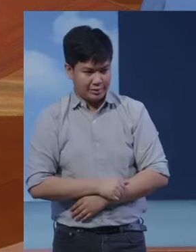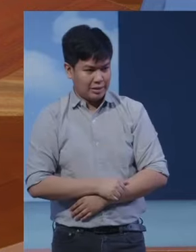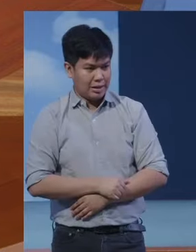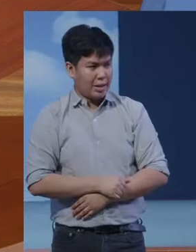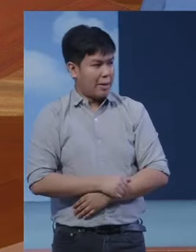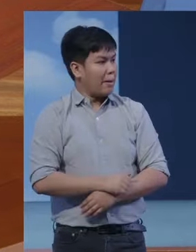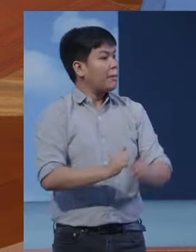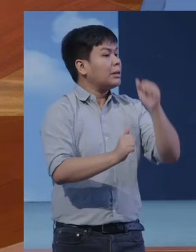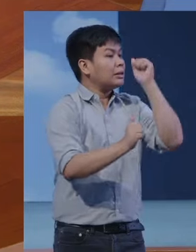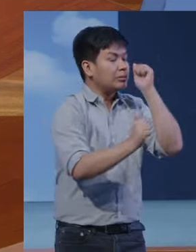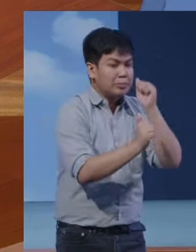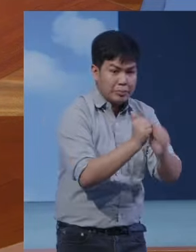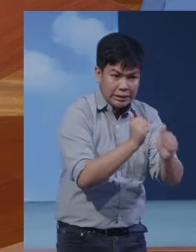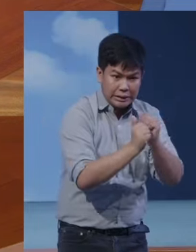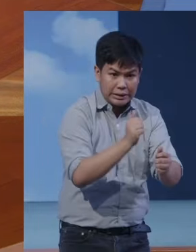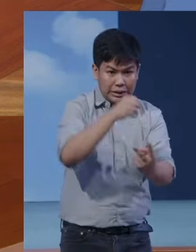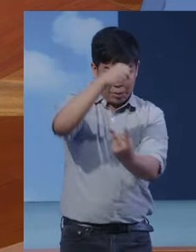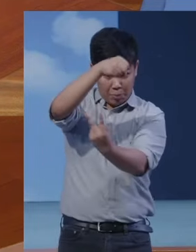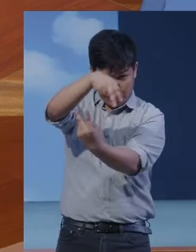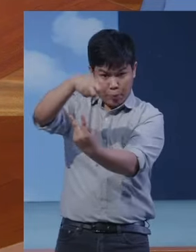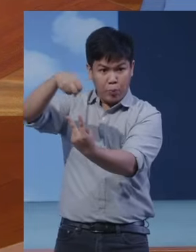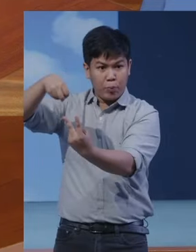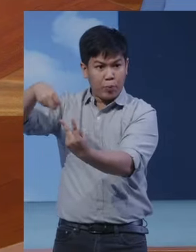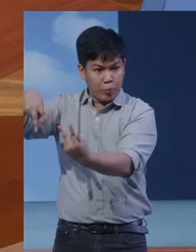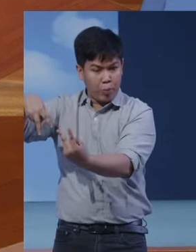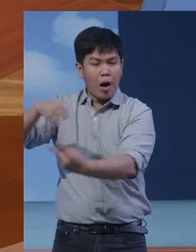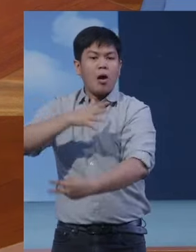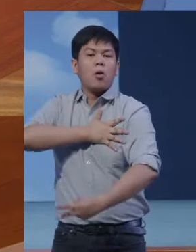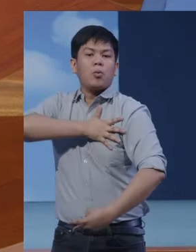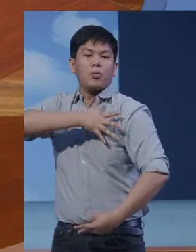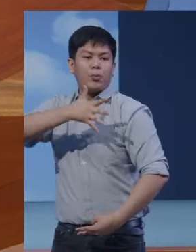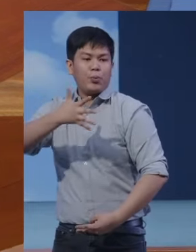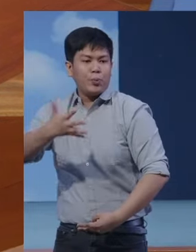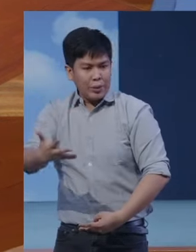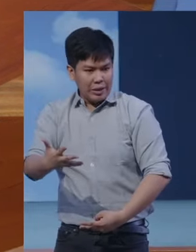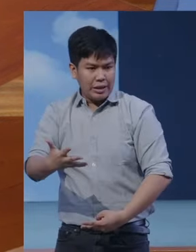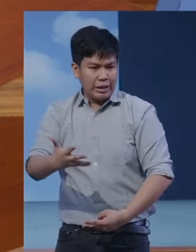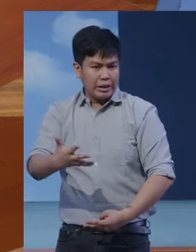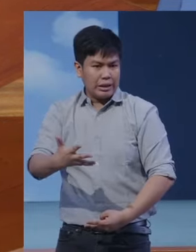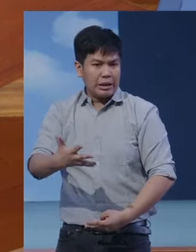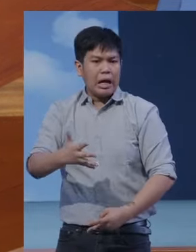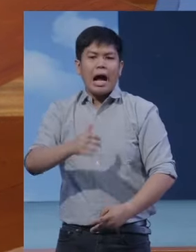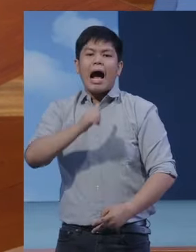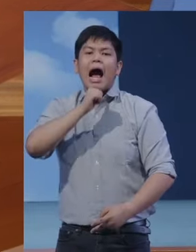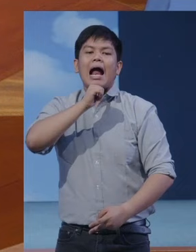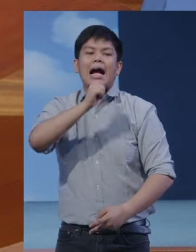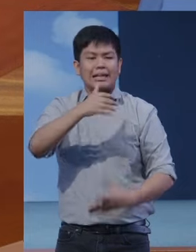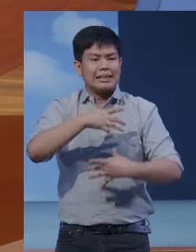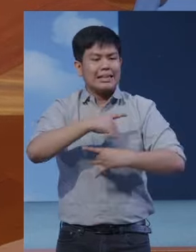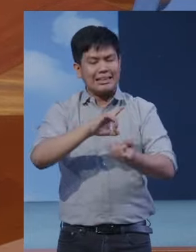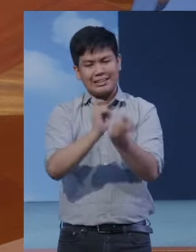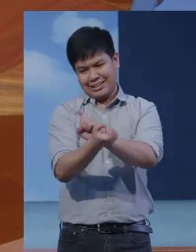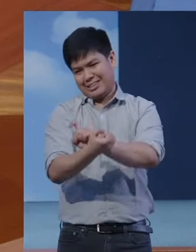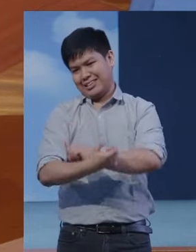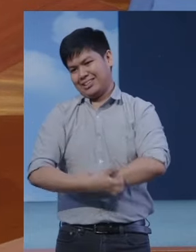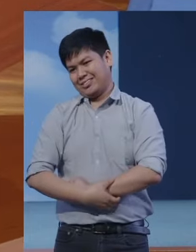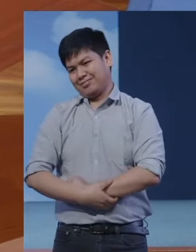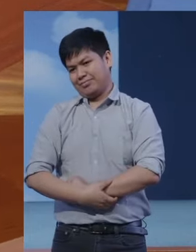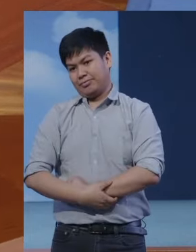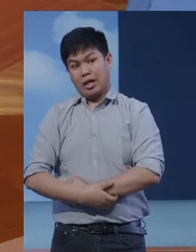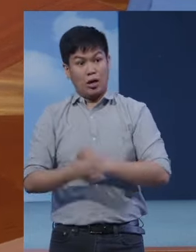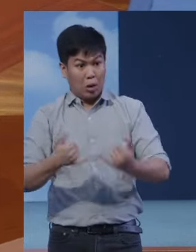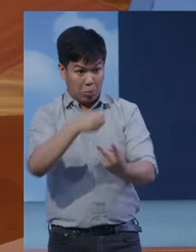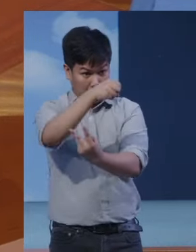sapagkat kung nangal niya ang isang lalaki o isang babae By the way it works both ways Pwede pong maging adulterous ang